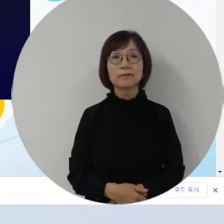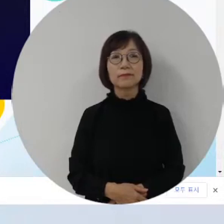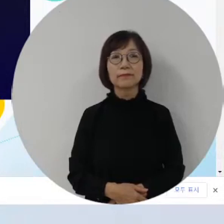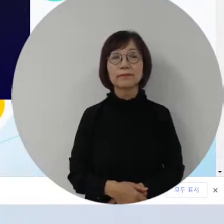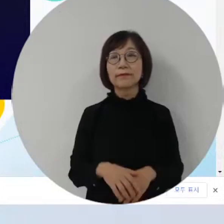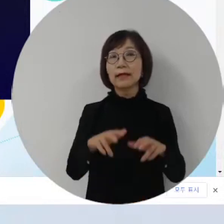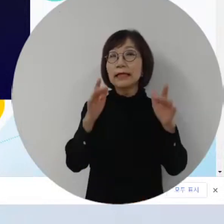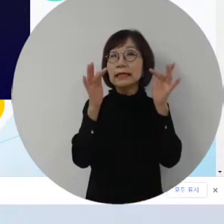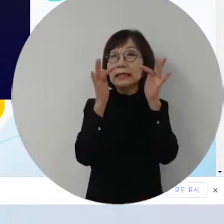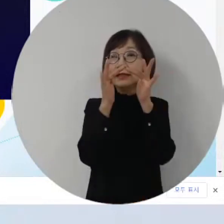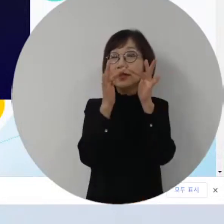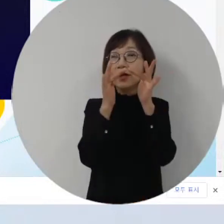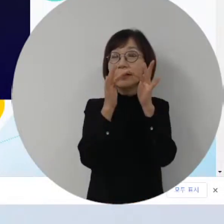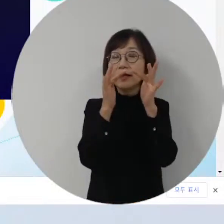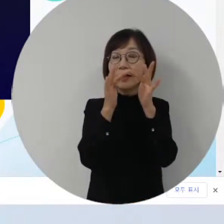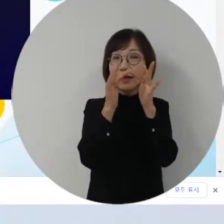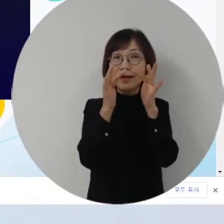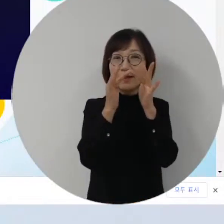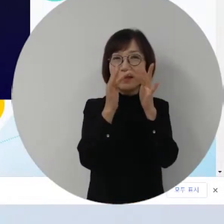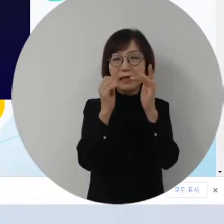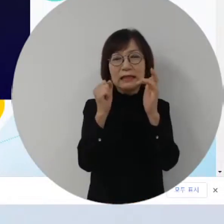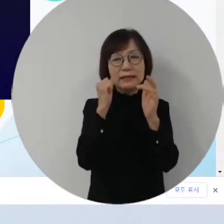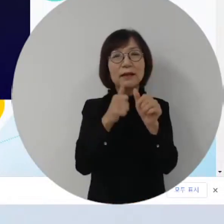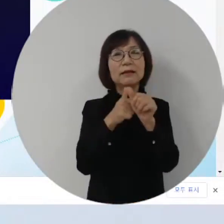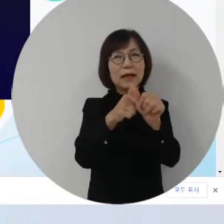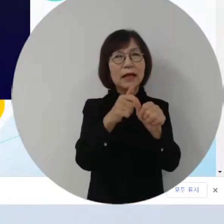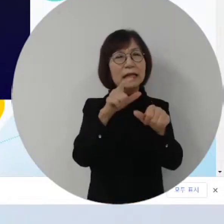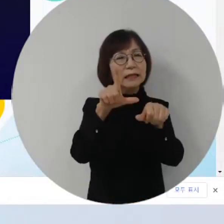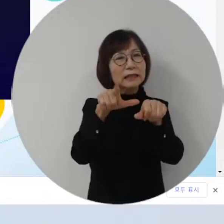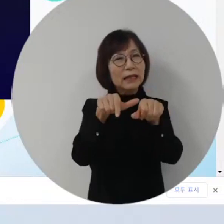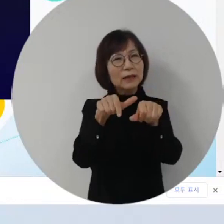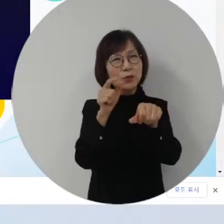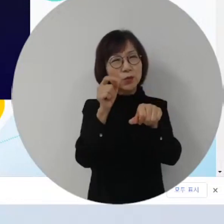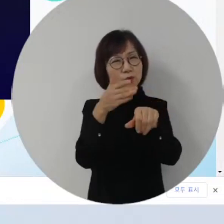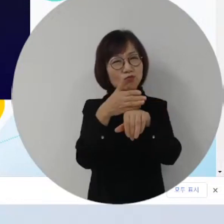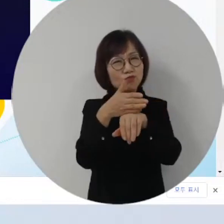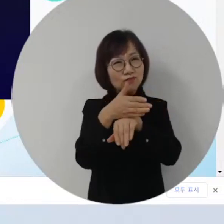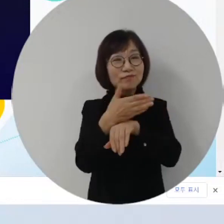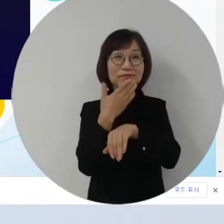인터넷 사양에 따라 조금 더 걸릴 수도 있습니다.